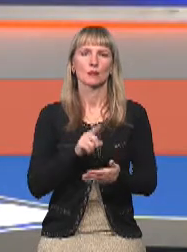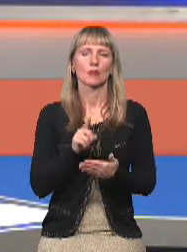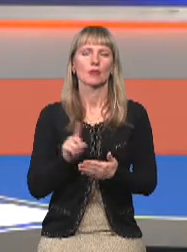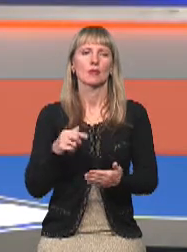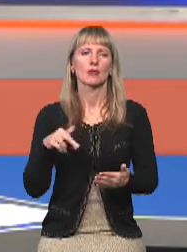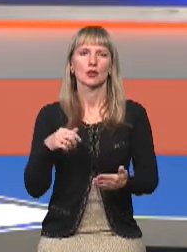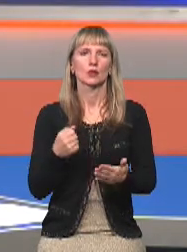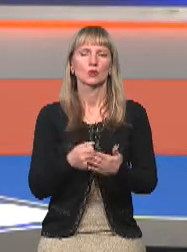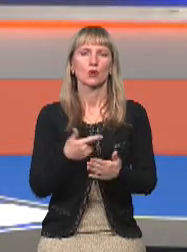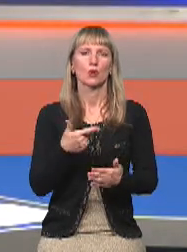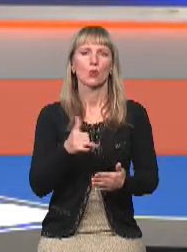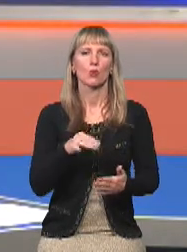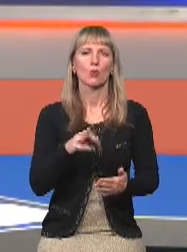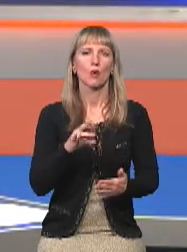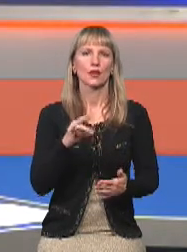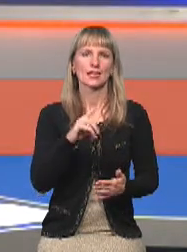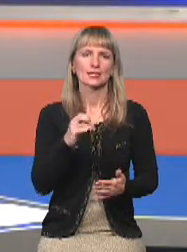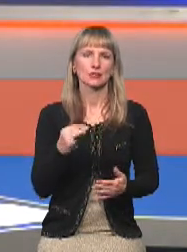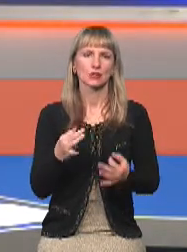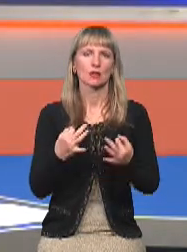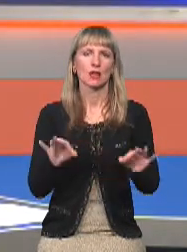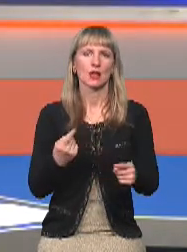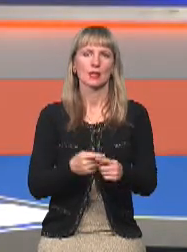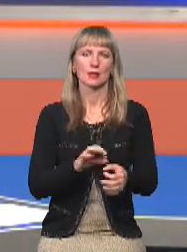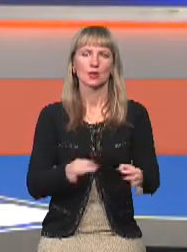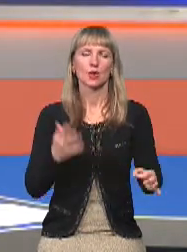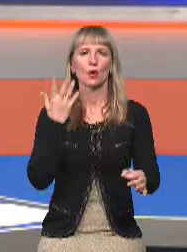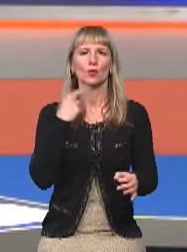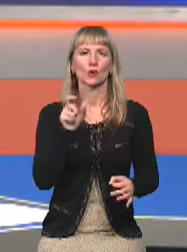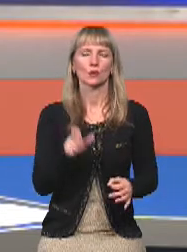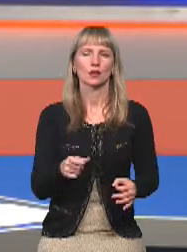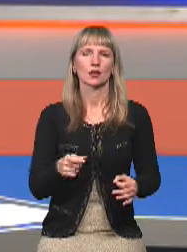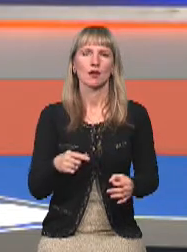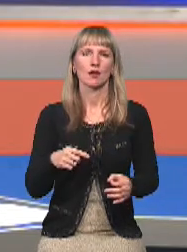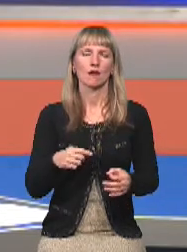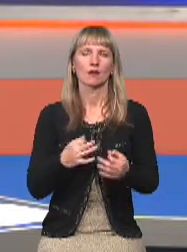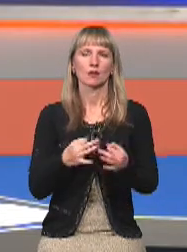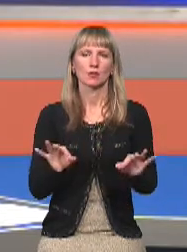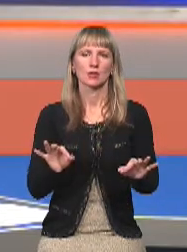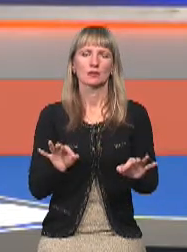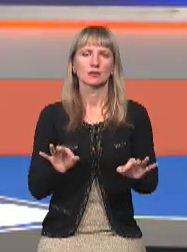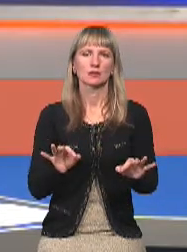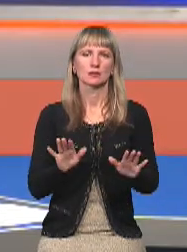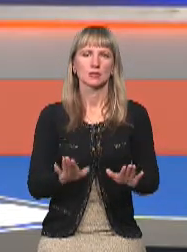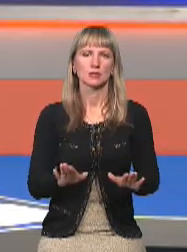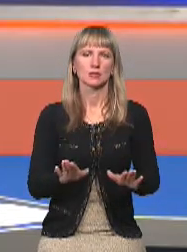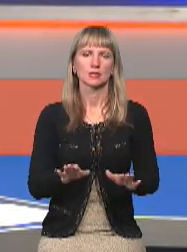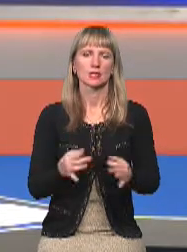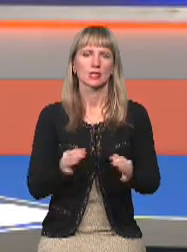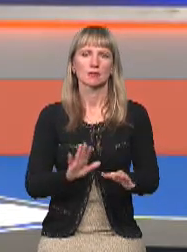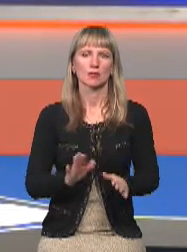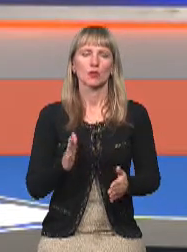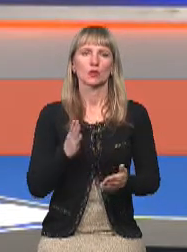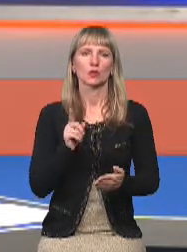ми йдемо до гуманізації, так, до демократизації цих процесів. Коли людина виходить з місць несвободи, то вона має